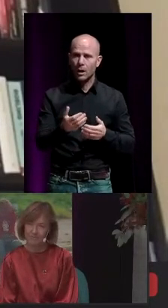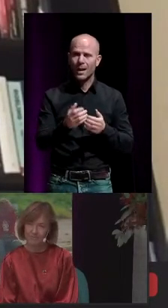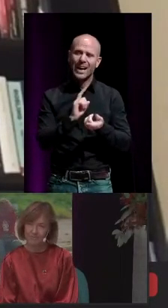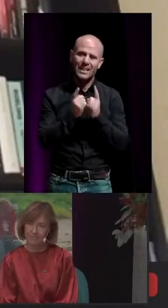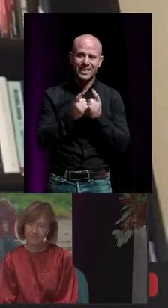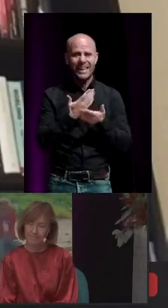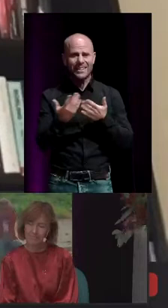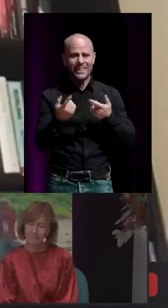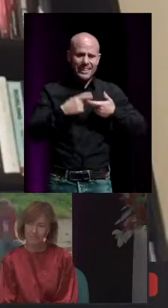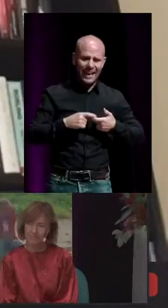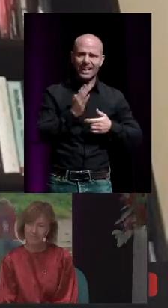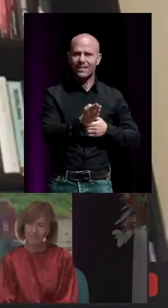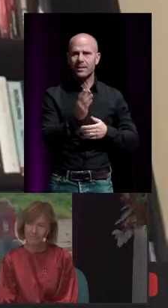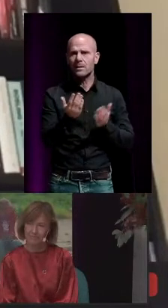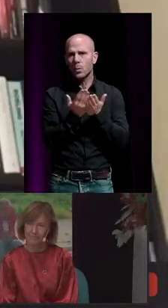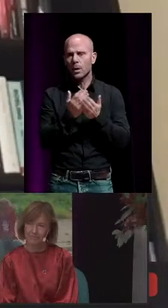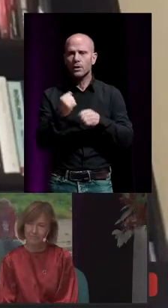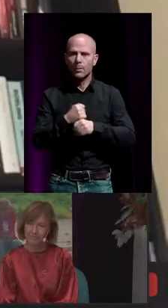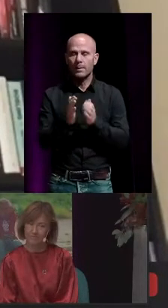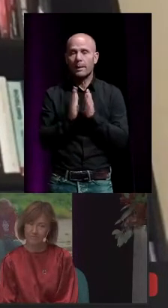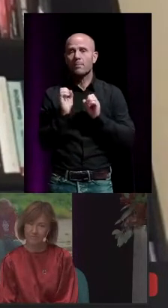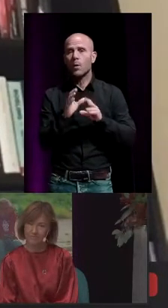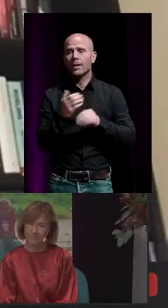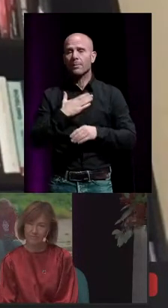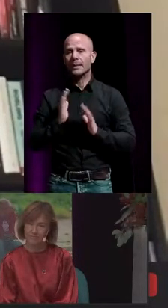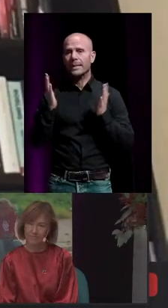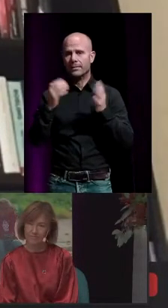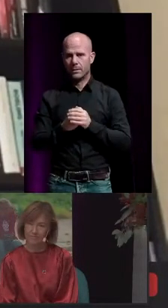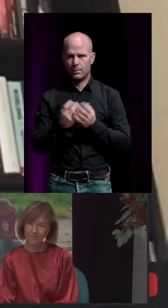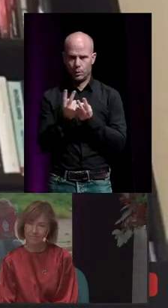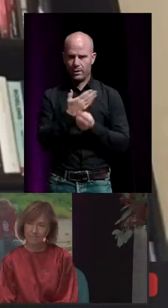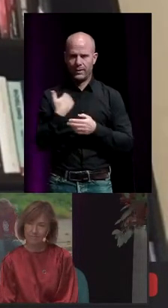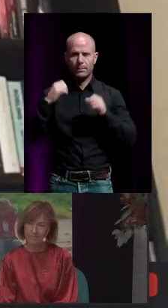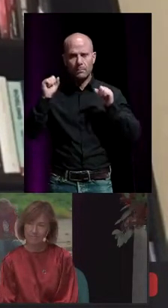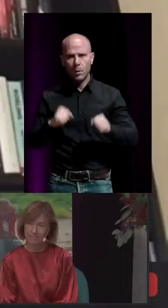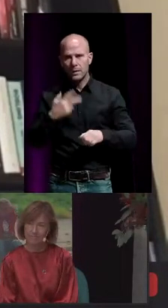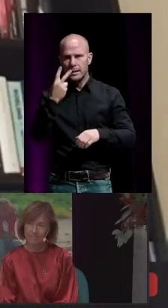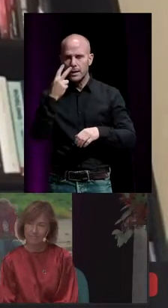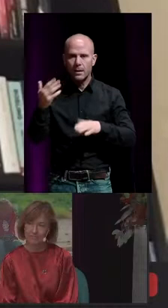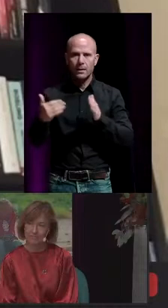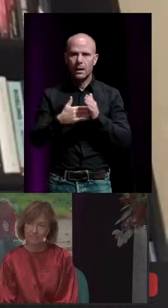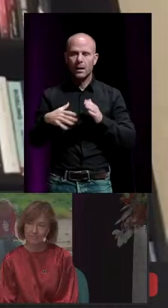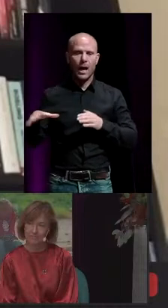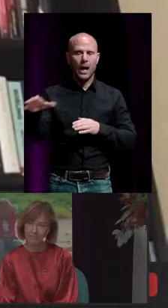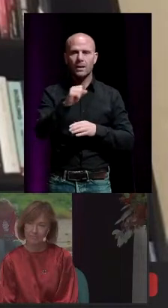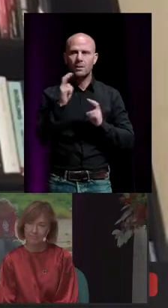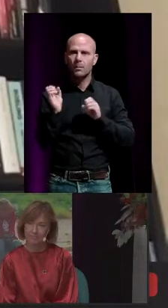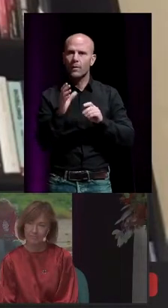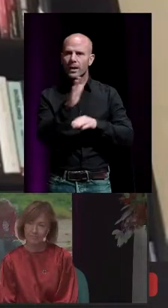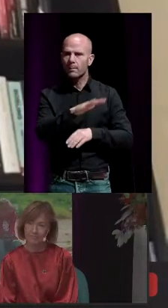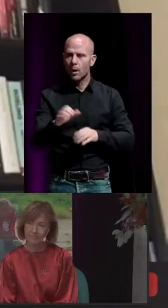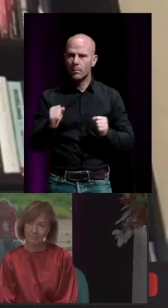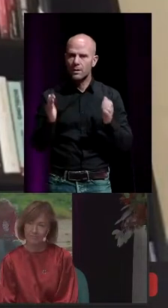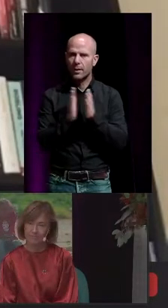skolan att göra, men som berör allt annat i mitt liv. Vi måste alltså se till att vi plockar in allt det som rör barn och